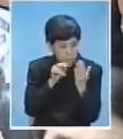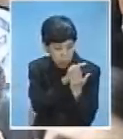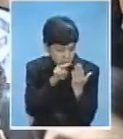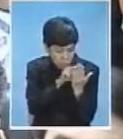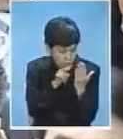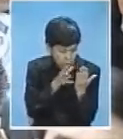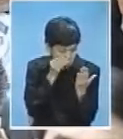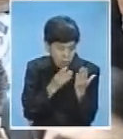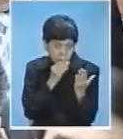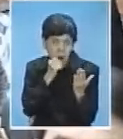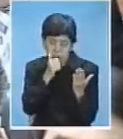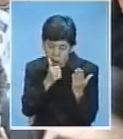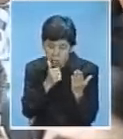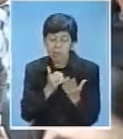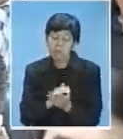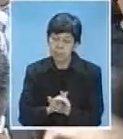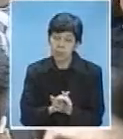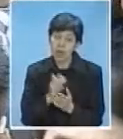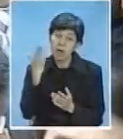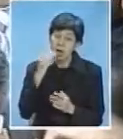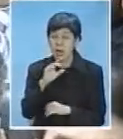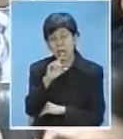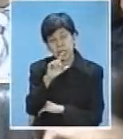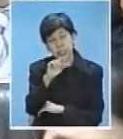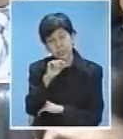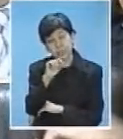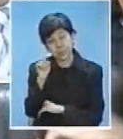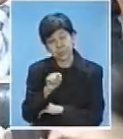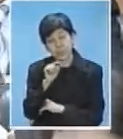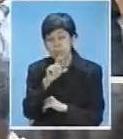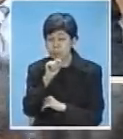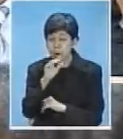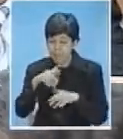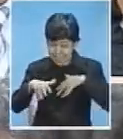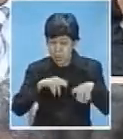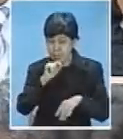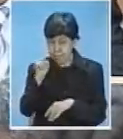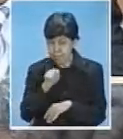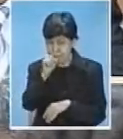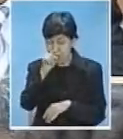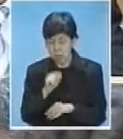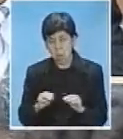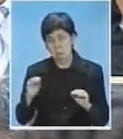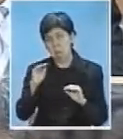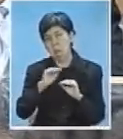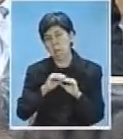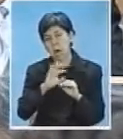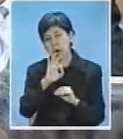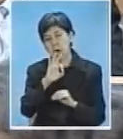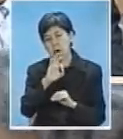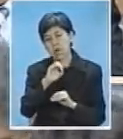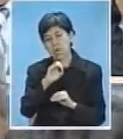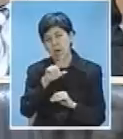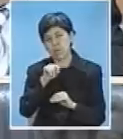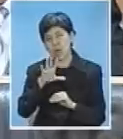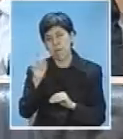การเขียนได้จาก20%ของประชากรของประเทศขยับขึ้นมาเป็น